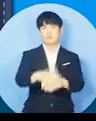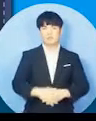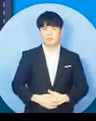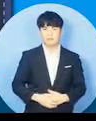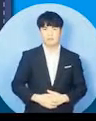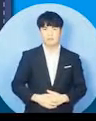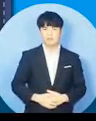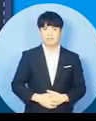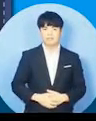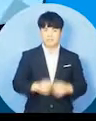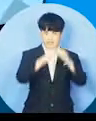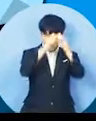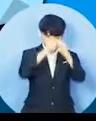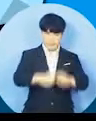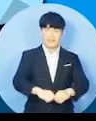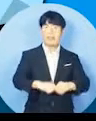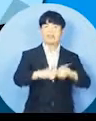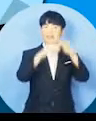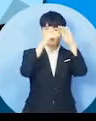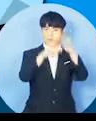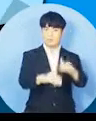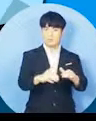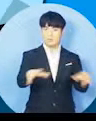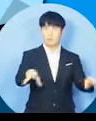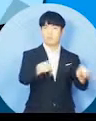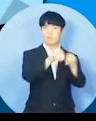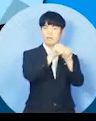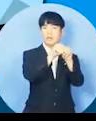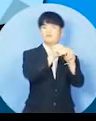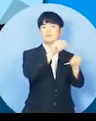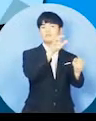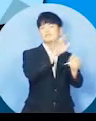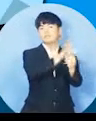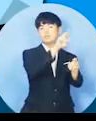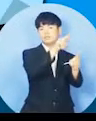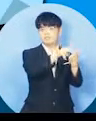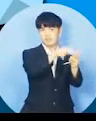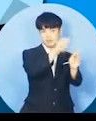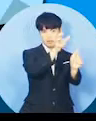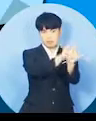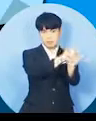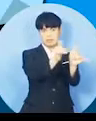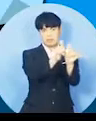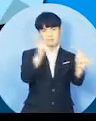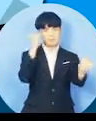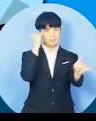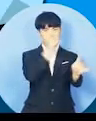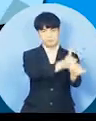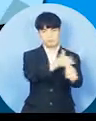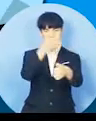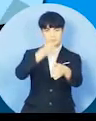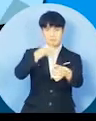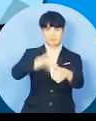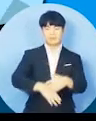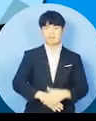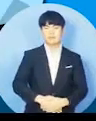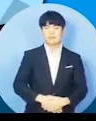채용지원 서비스를 시행하고 있습니다. 자세한 사항은 천안시 일자리 종합지원센터 채용지원 담당자에게 문의 바랍니다.